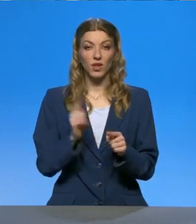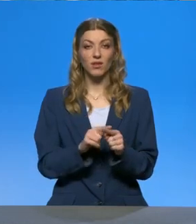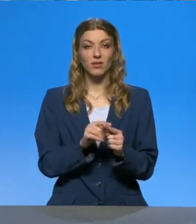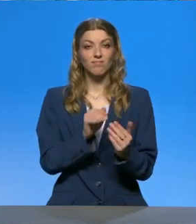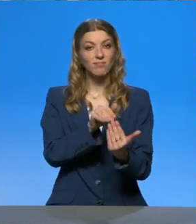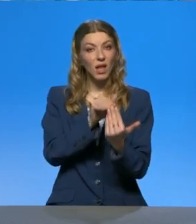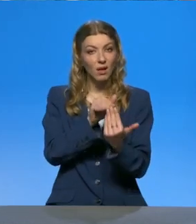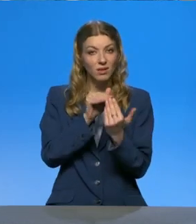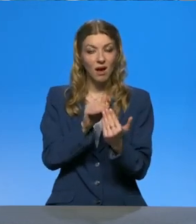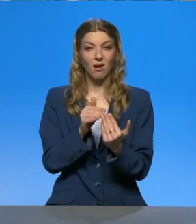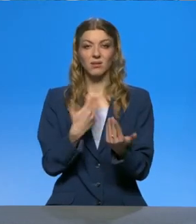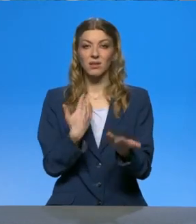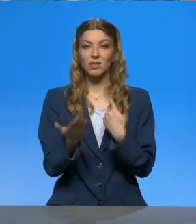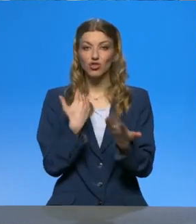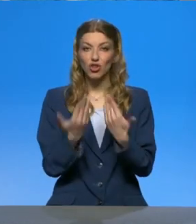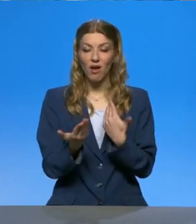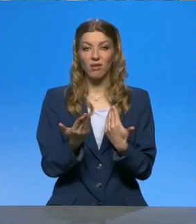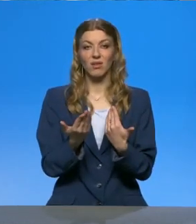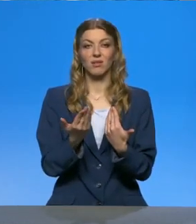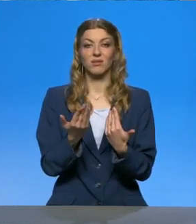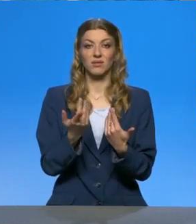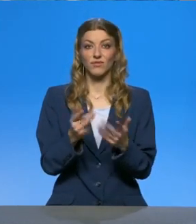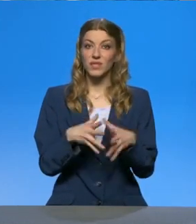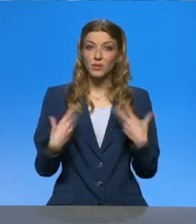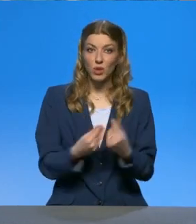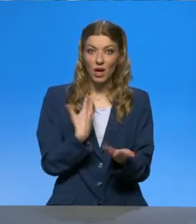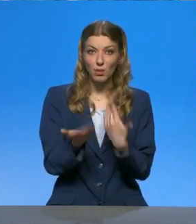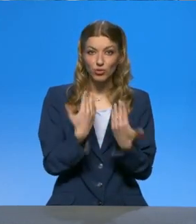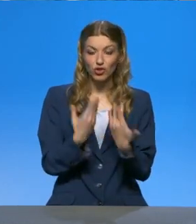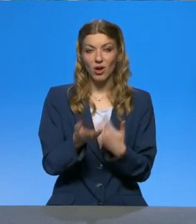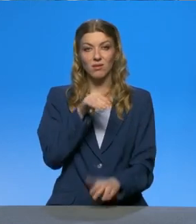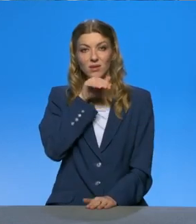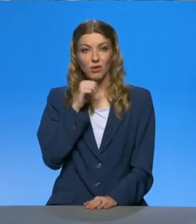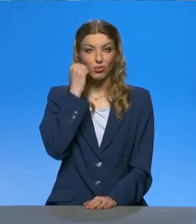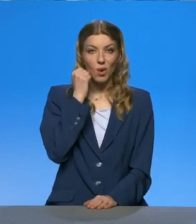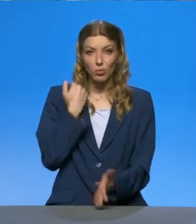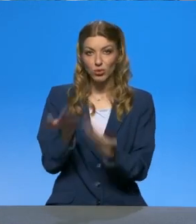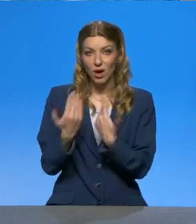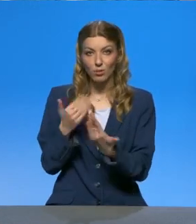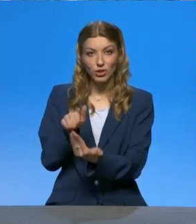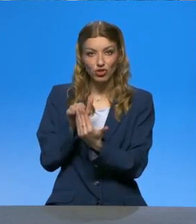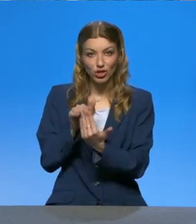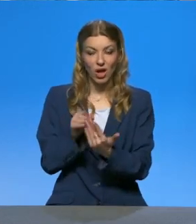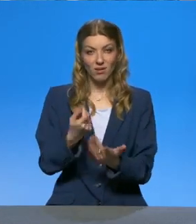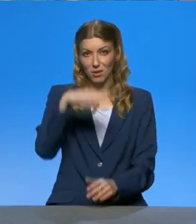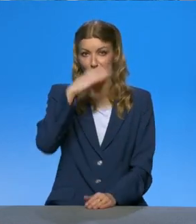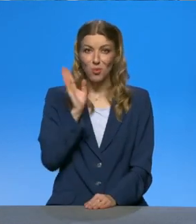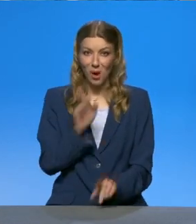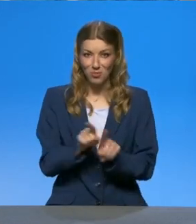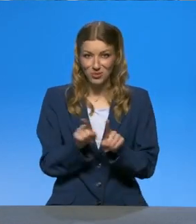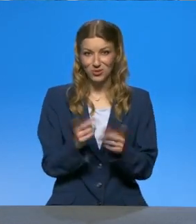взаимоотношения, какие-то общения в семье, да, с бабушками, дедушками, родителей тоже надо туда же забирать. Вот,